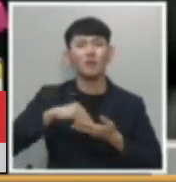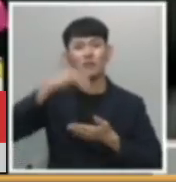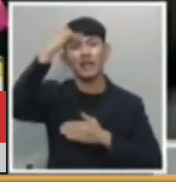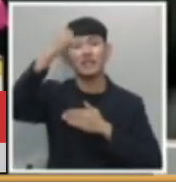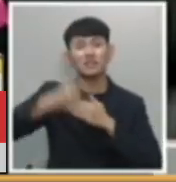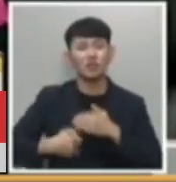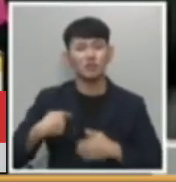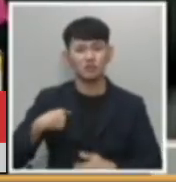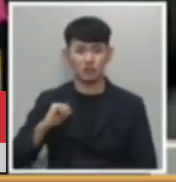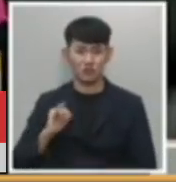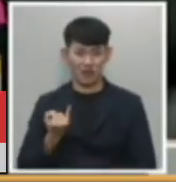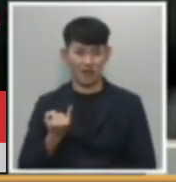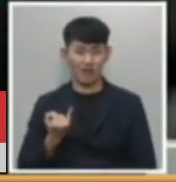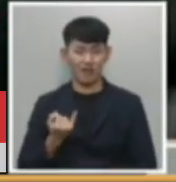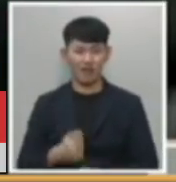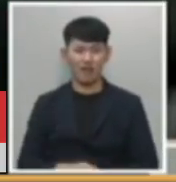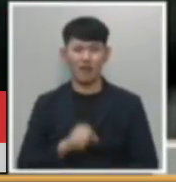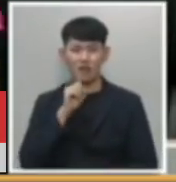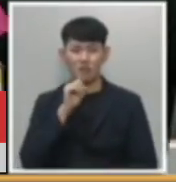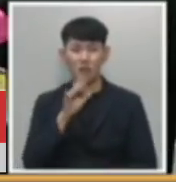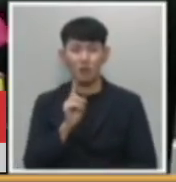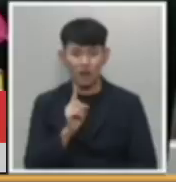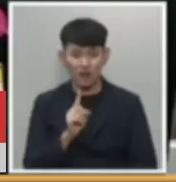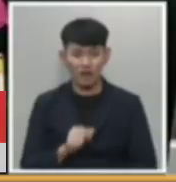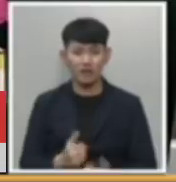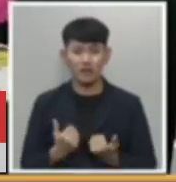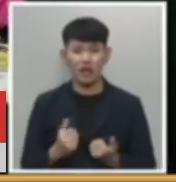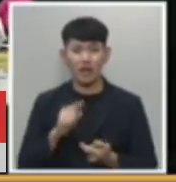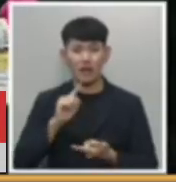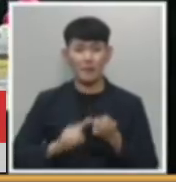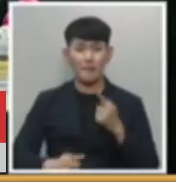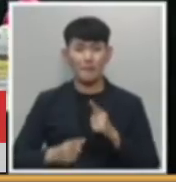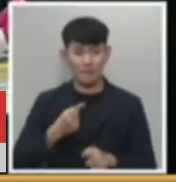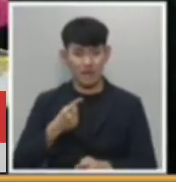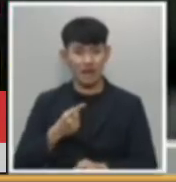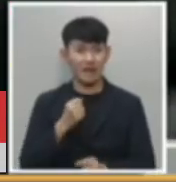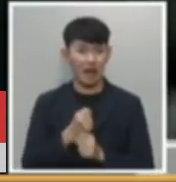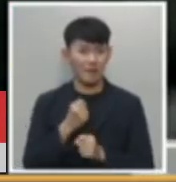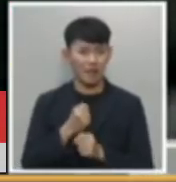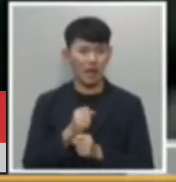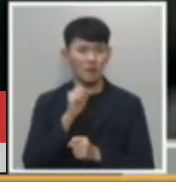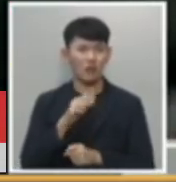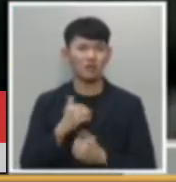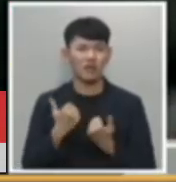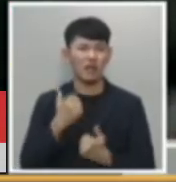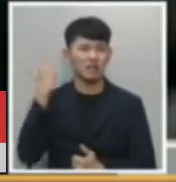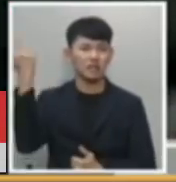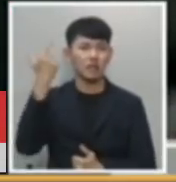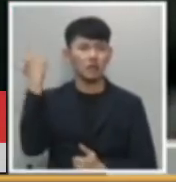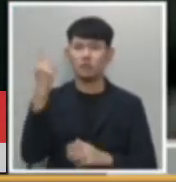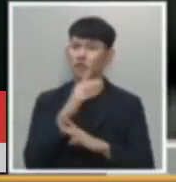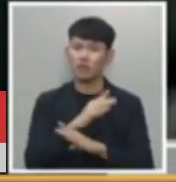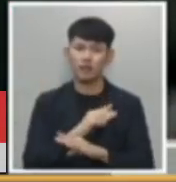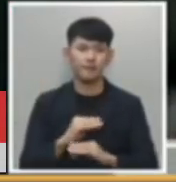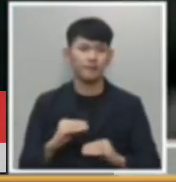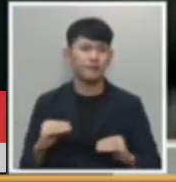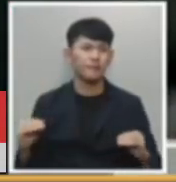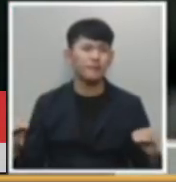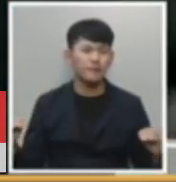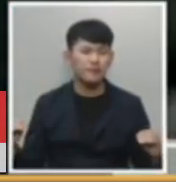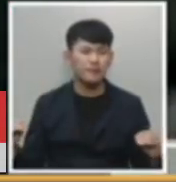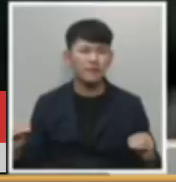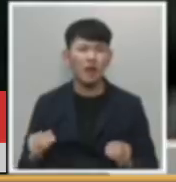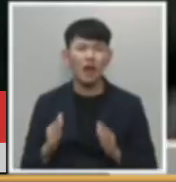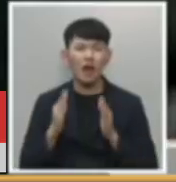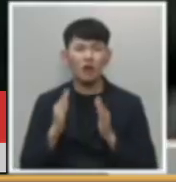ครับบอกว่าตอนนี้เนี่ยเพื่อนผมที่ทำงานอยู่แถวนั้นบอกเดี๋ยวนี้แถวสีลมมันซบเซามันค